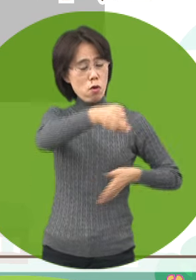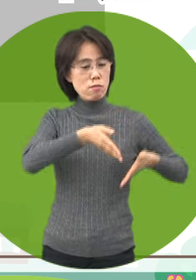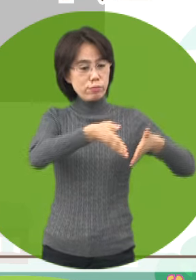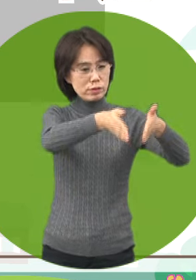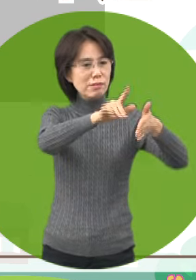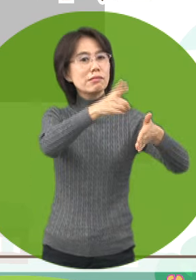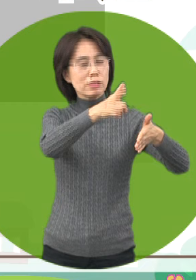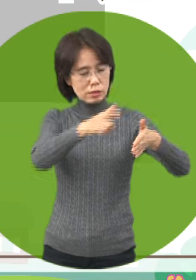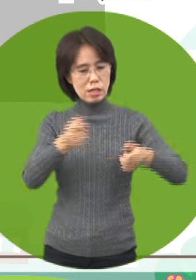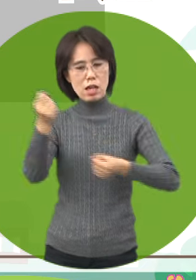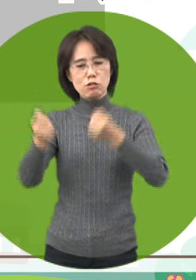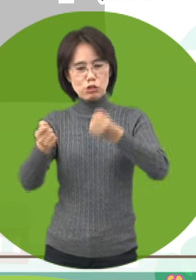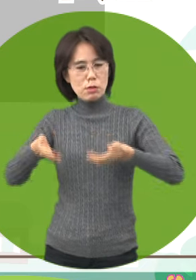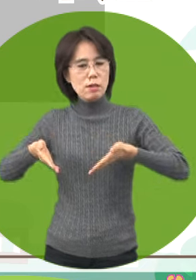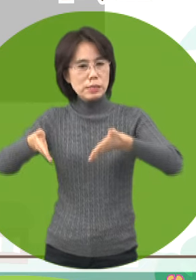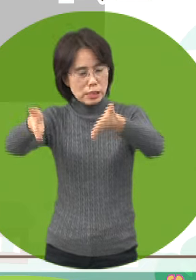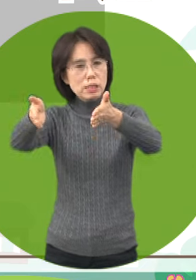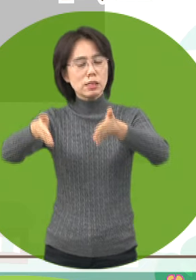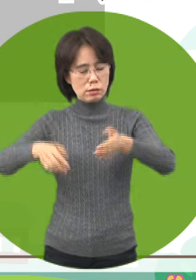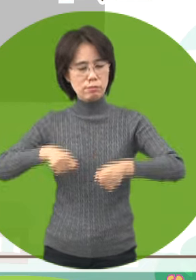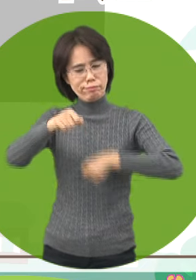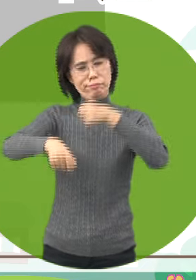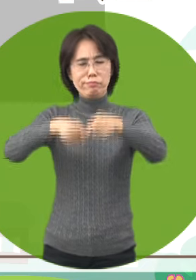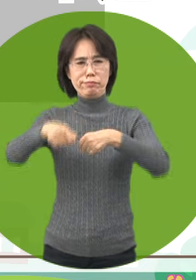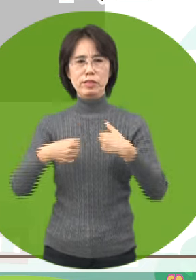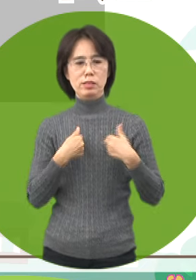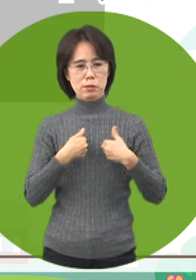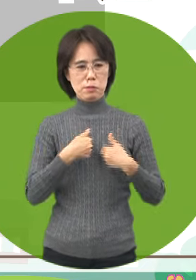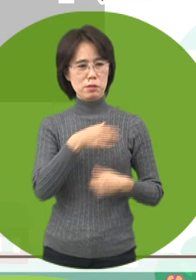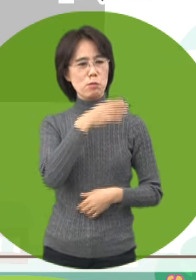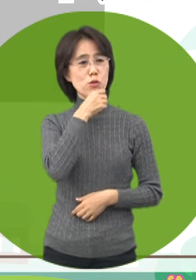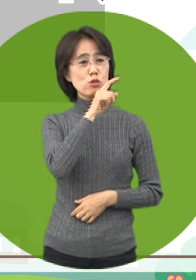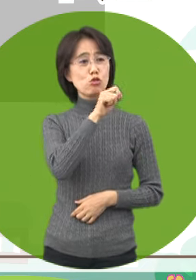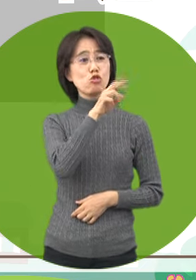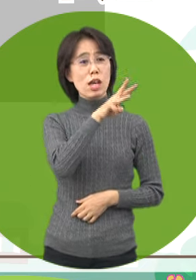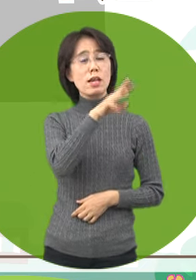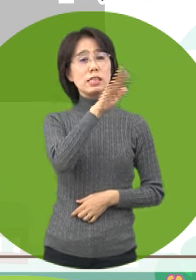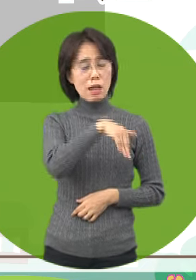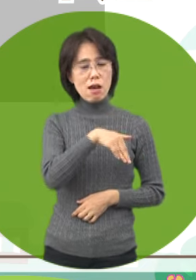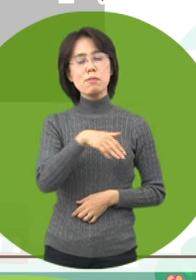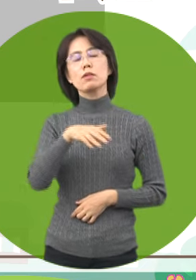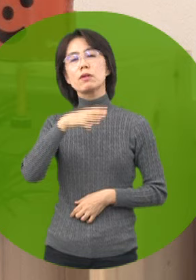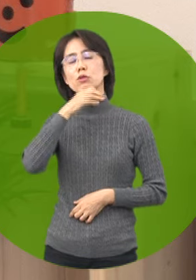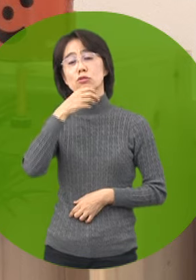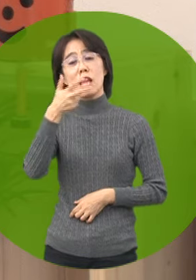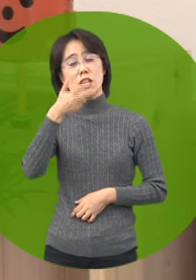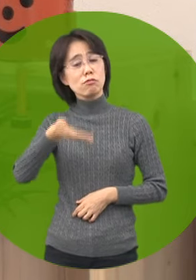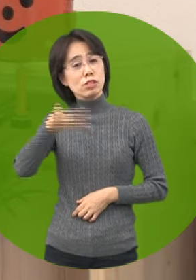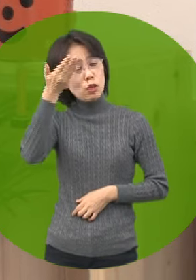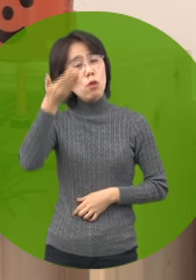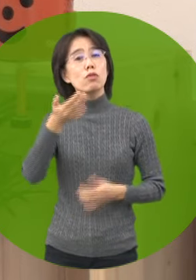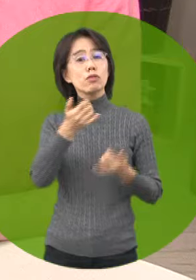し13歳以下の子どもと70歳以上の高齢者は歩道を通行することが認められています。